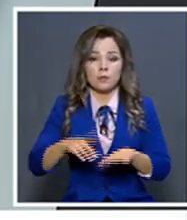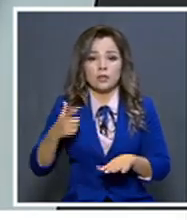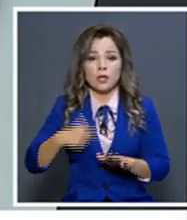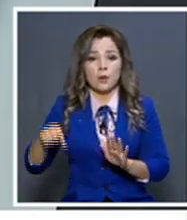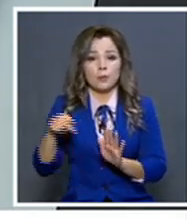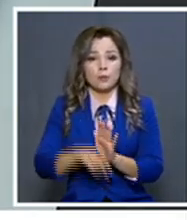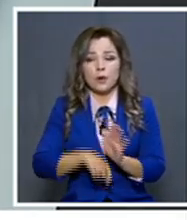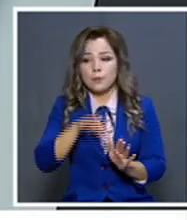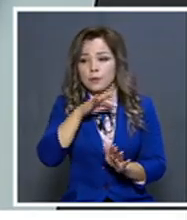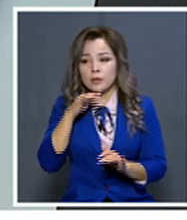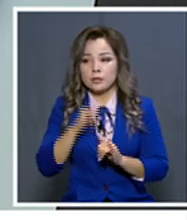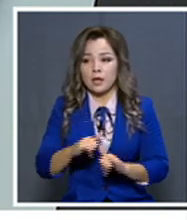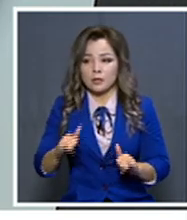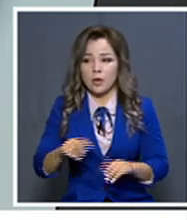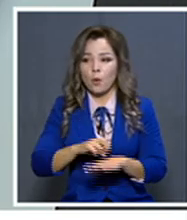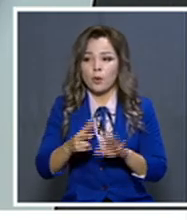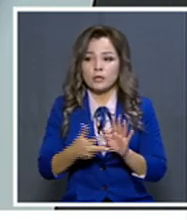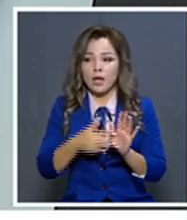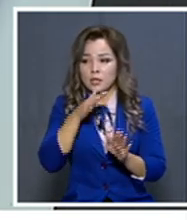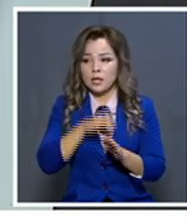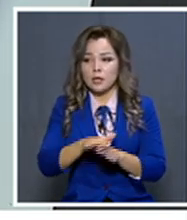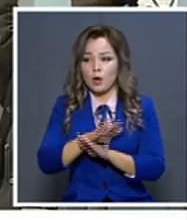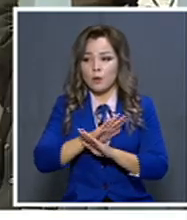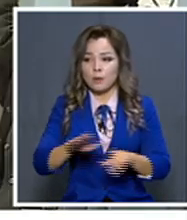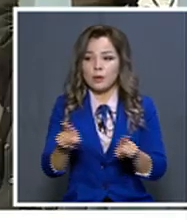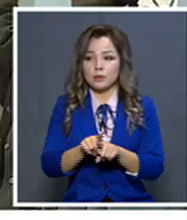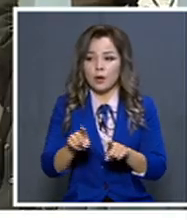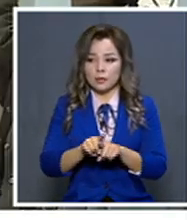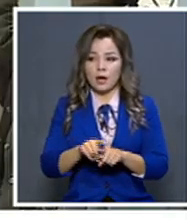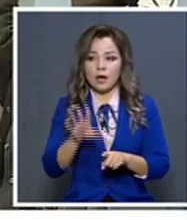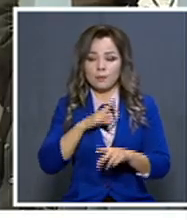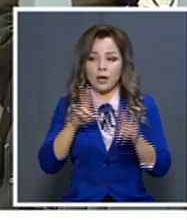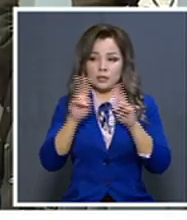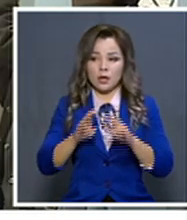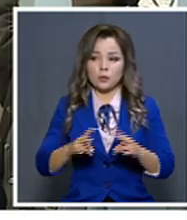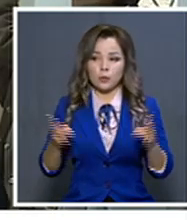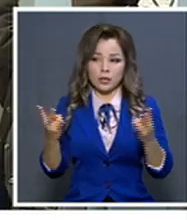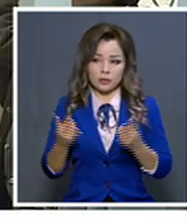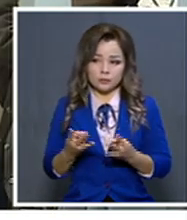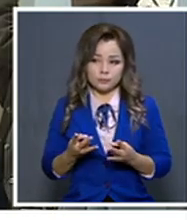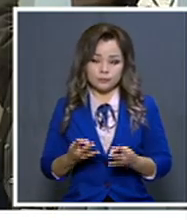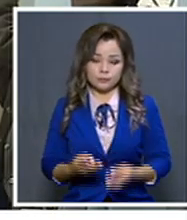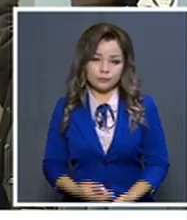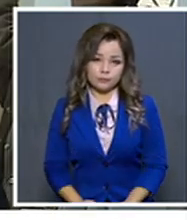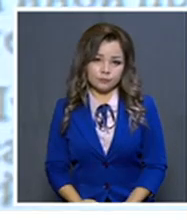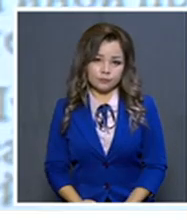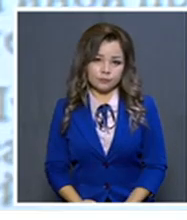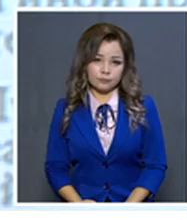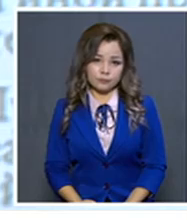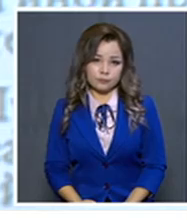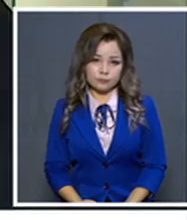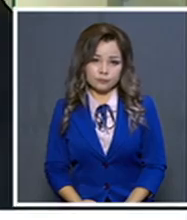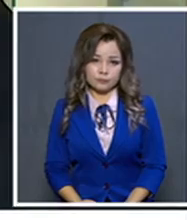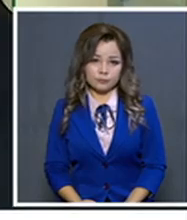суицид көбейіп кетеді. Кәмелет жасына толмаған адамдардың мәселесі де кешенді зерттелуі тиіс.